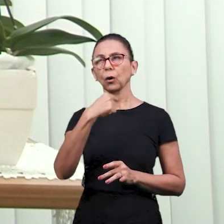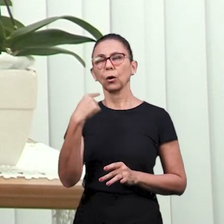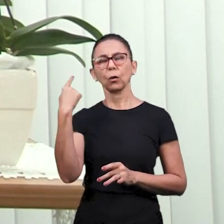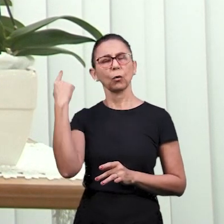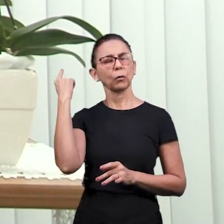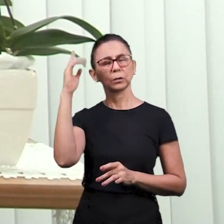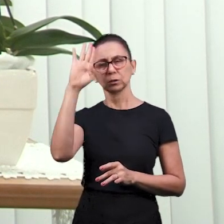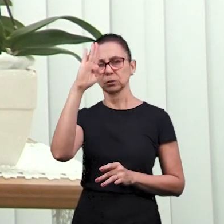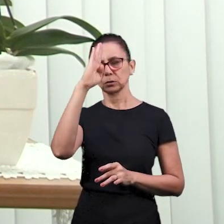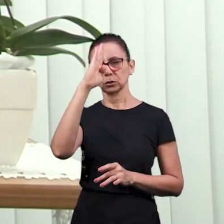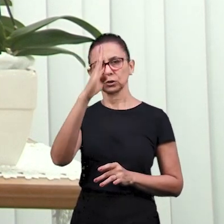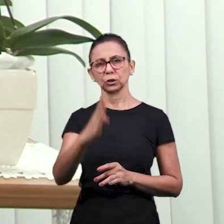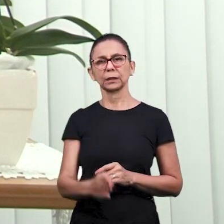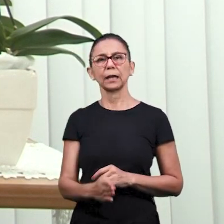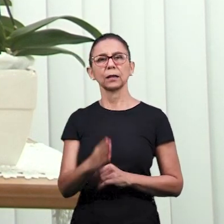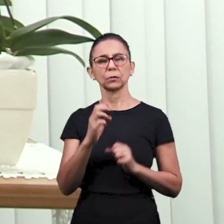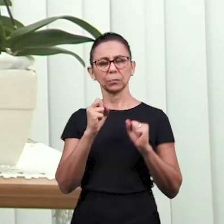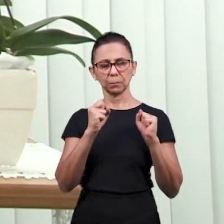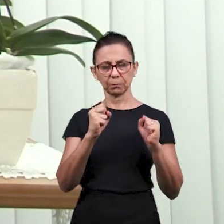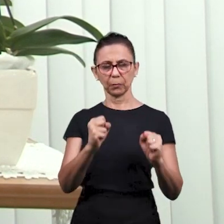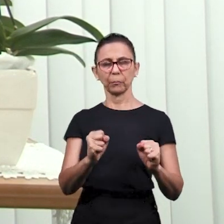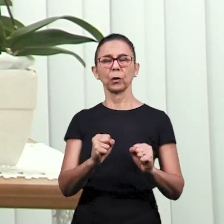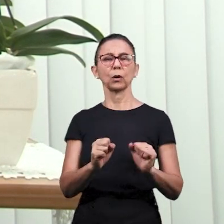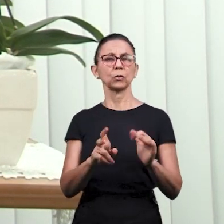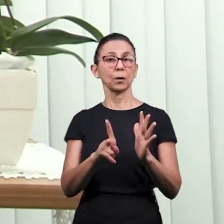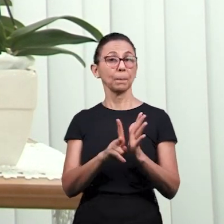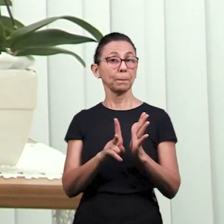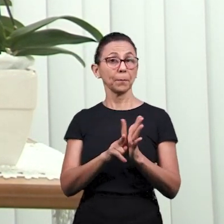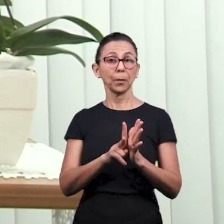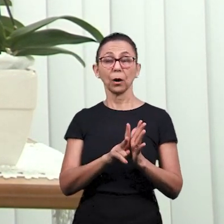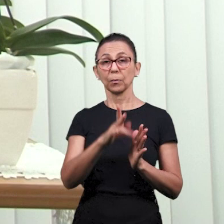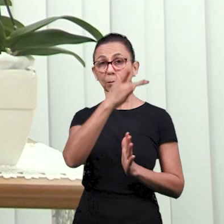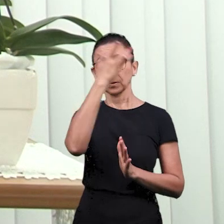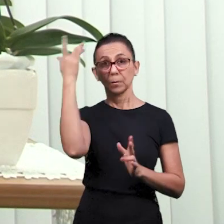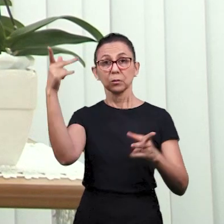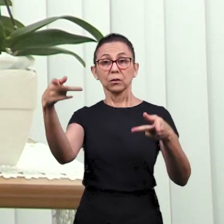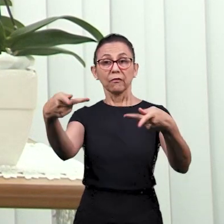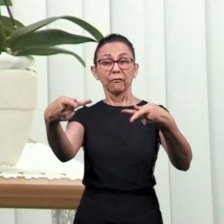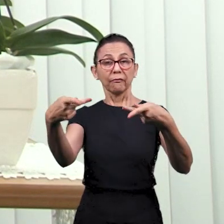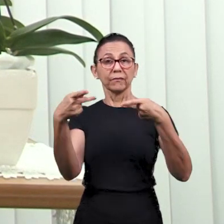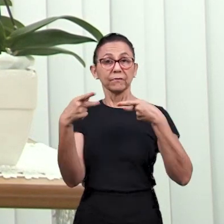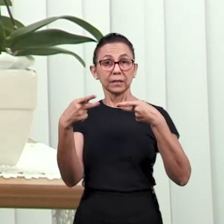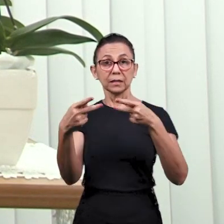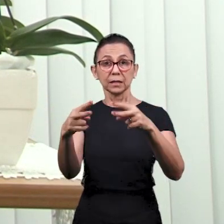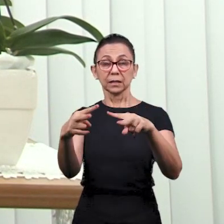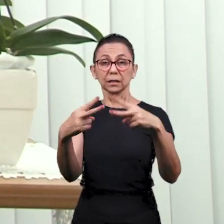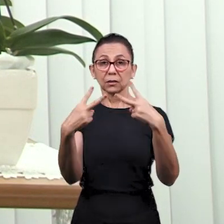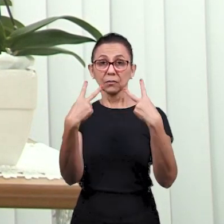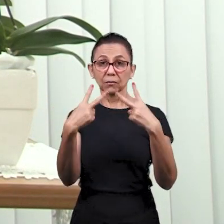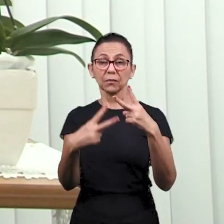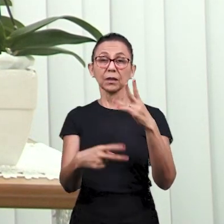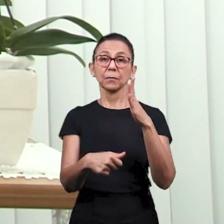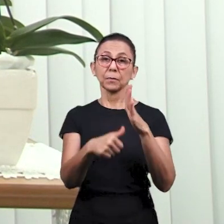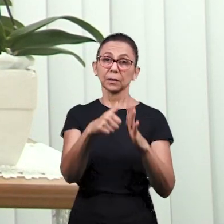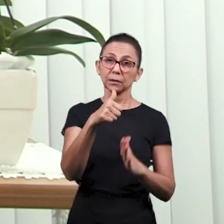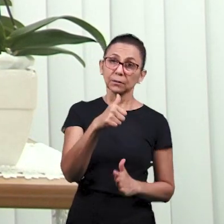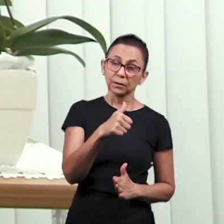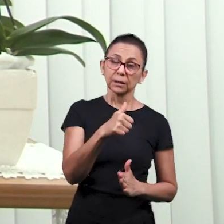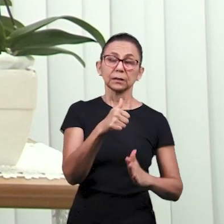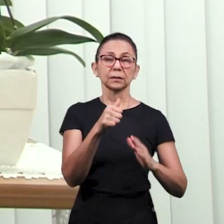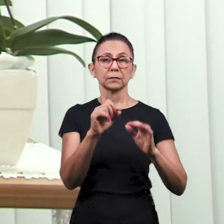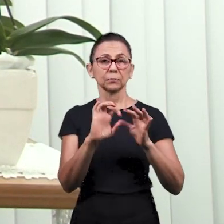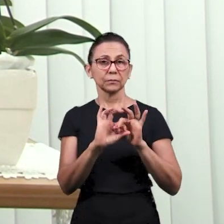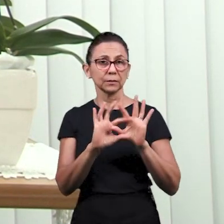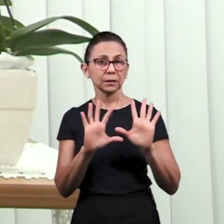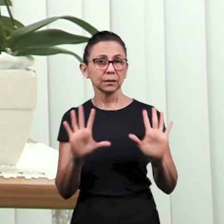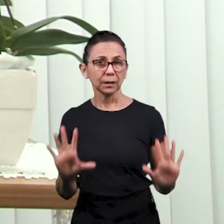телефон. Если у вас есть сомнения, вы хотите получить молитву или какой-то совет, этот номер, он